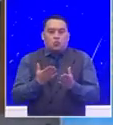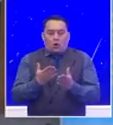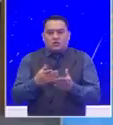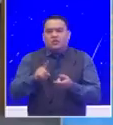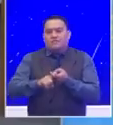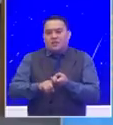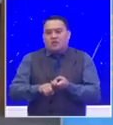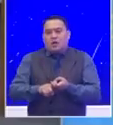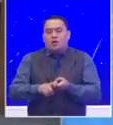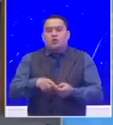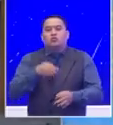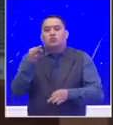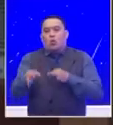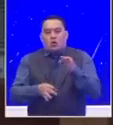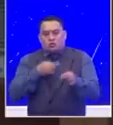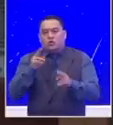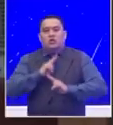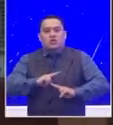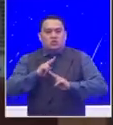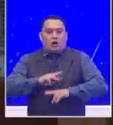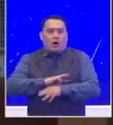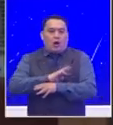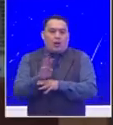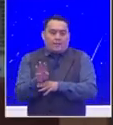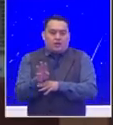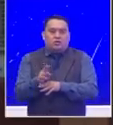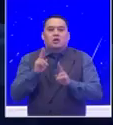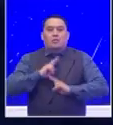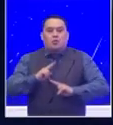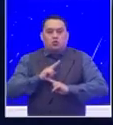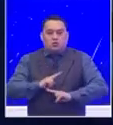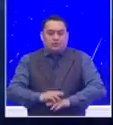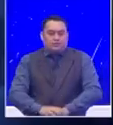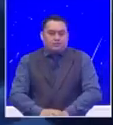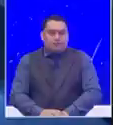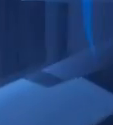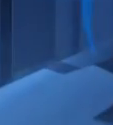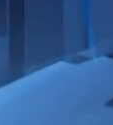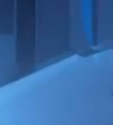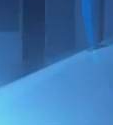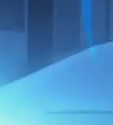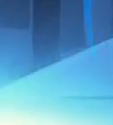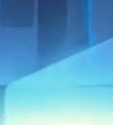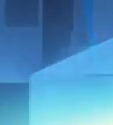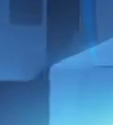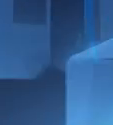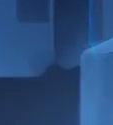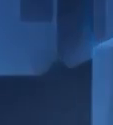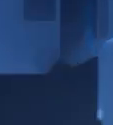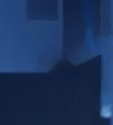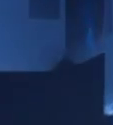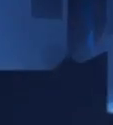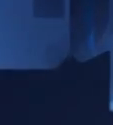связи переходят на круглосуточный режим работы, чтобы обеспечить непрерывность работы сетей. Алексей Цой, Дамир Анитов, Кайрат Кастурганов, телеканал